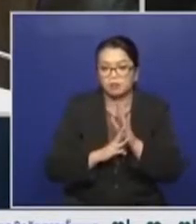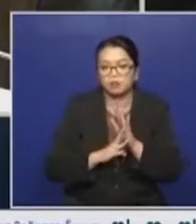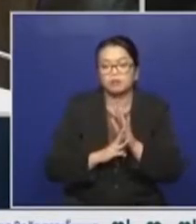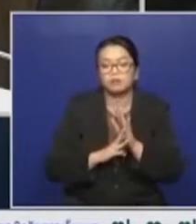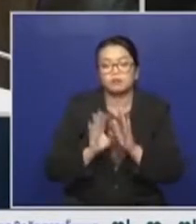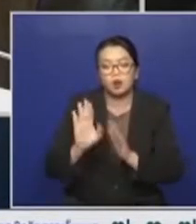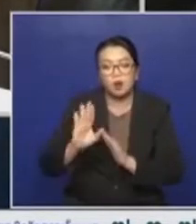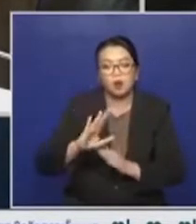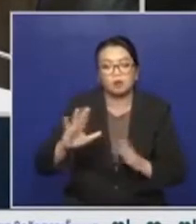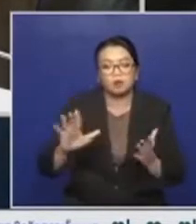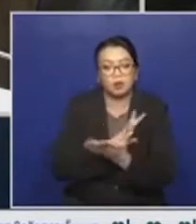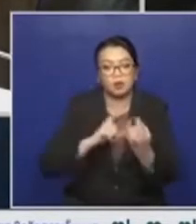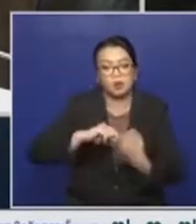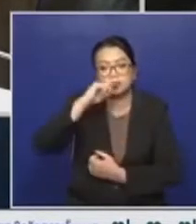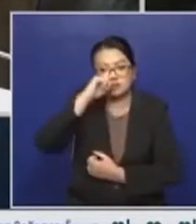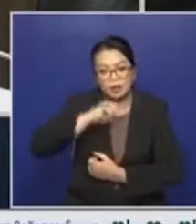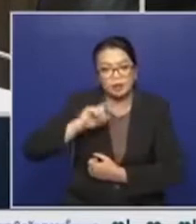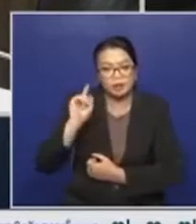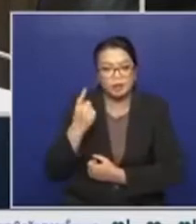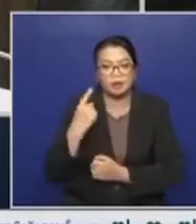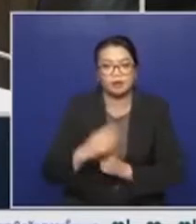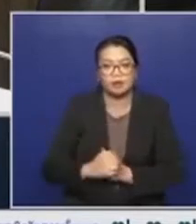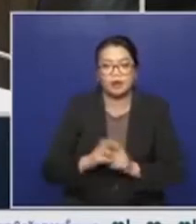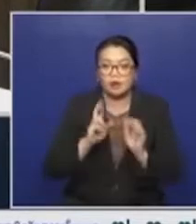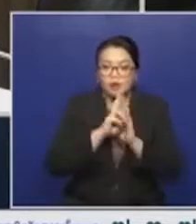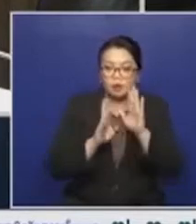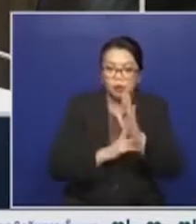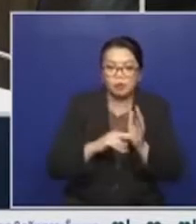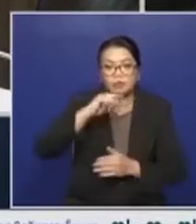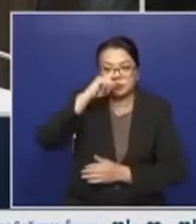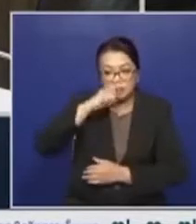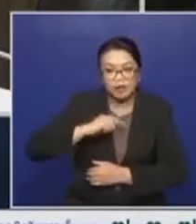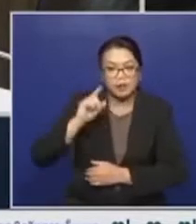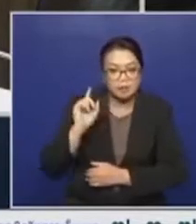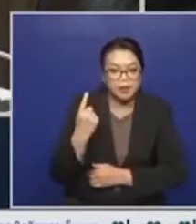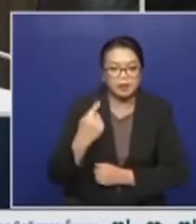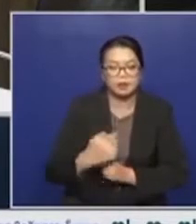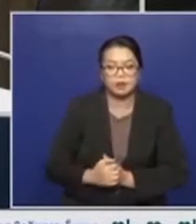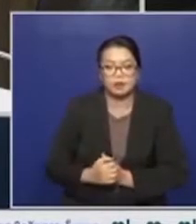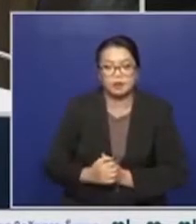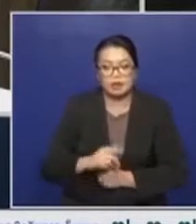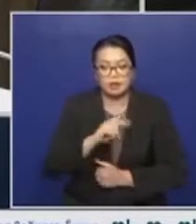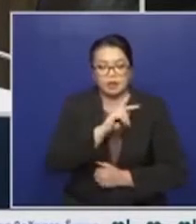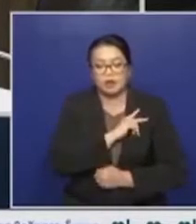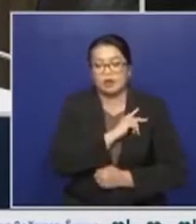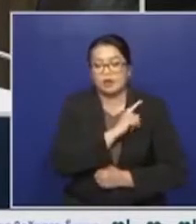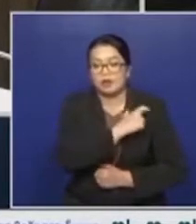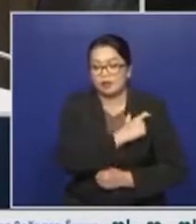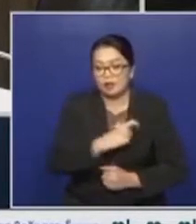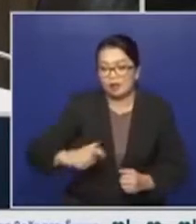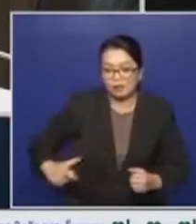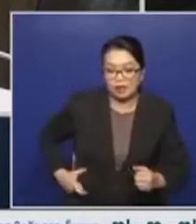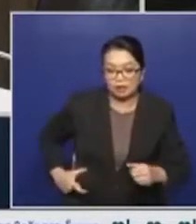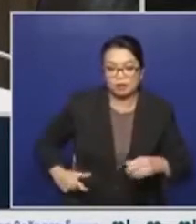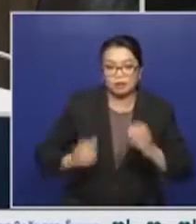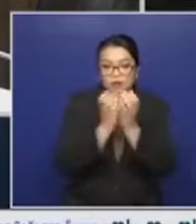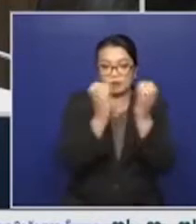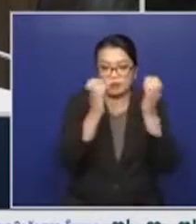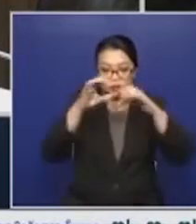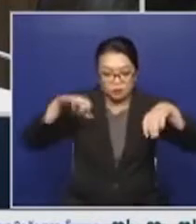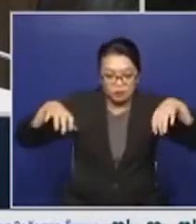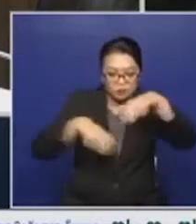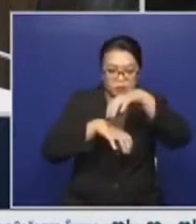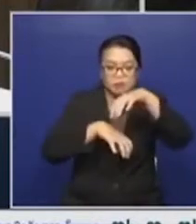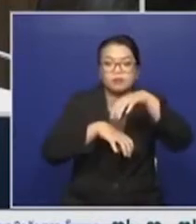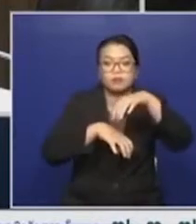ครั้งแล้วระบอบประชาธิปไตยที่กษัตริย์อยู่ใต้รักหนูนั้นเป็นอย่างไรขออนุญาตใช้คำนี้